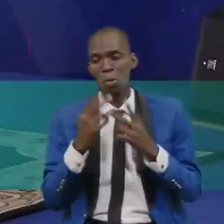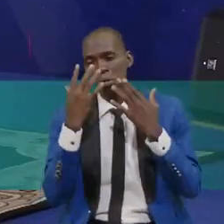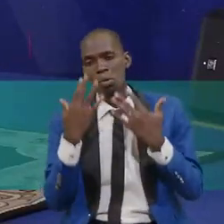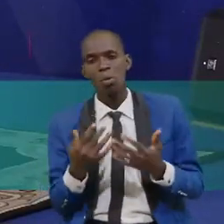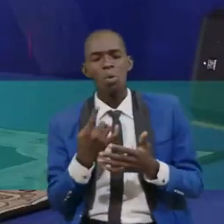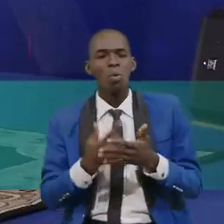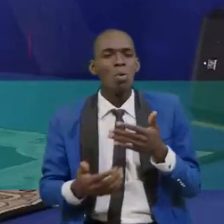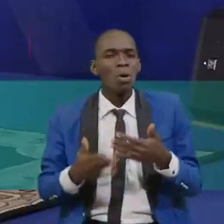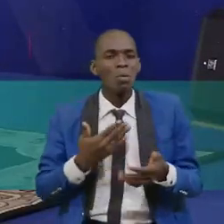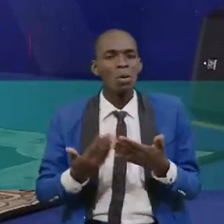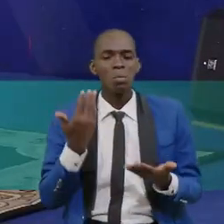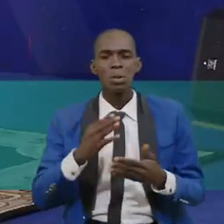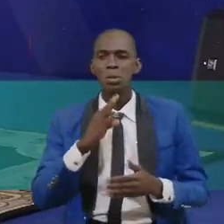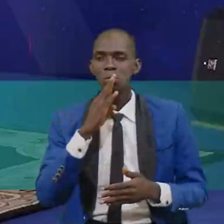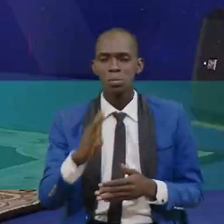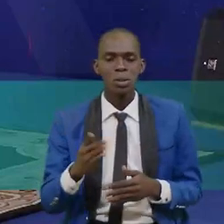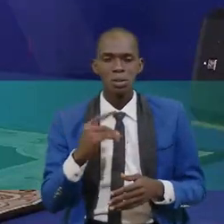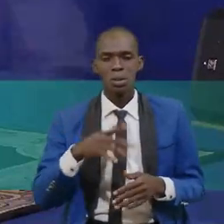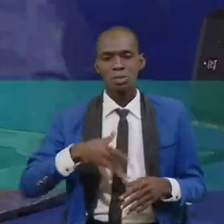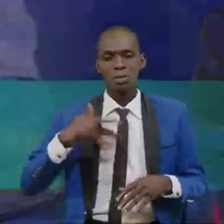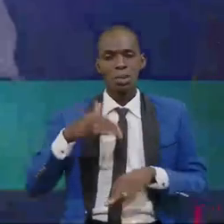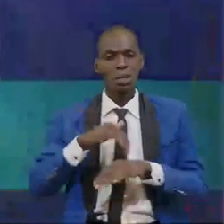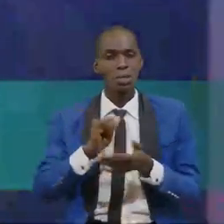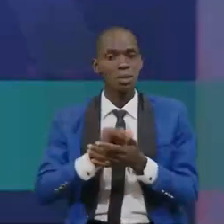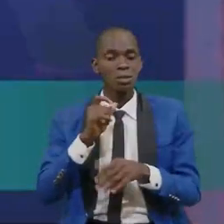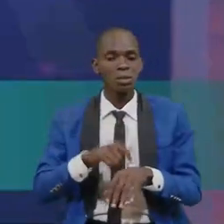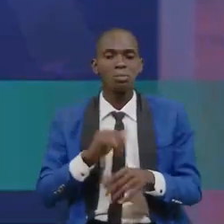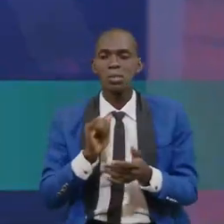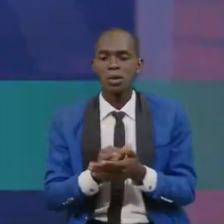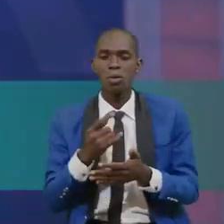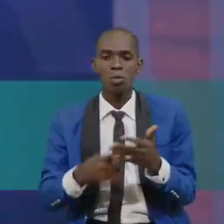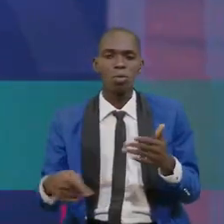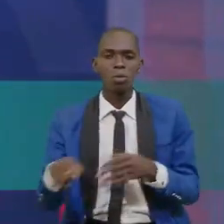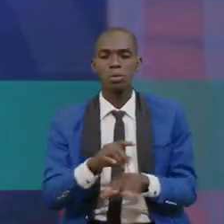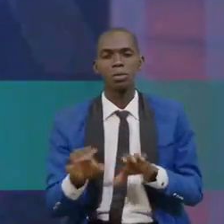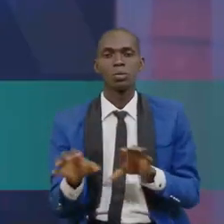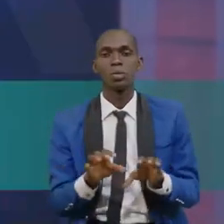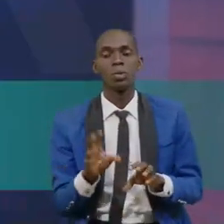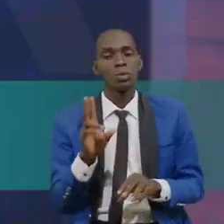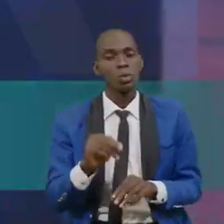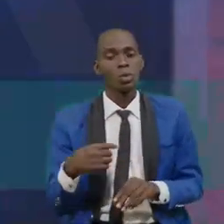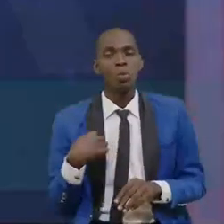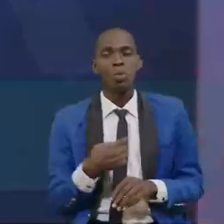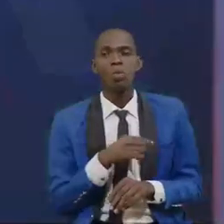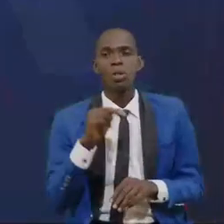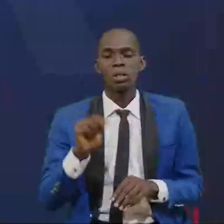quelle que soit l'émotion du moment, c'est comme ça, image. Nous avons besoin d'un modèle. Dieu dit,